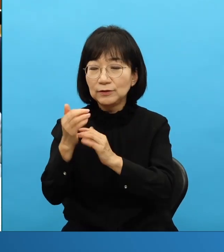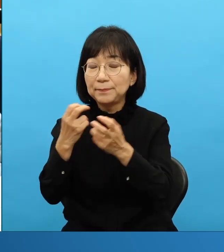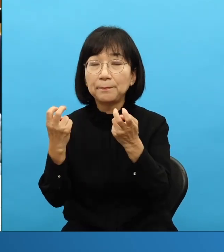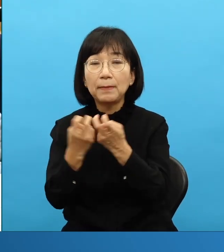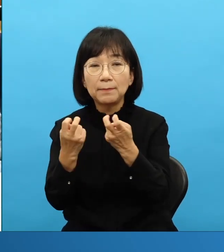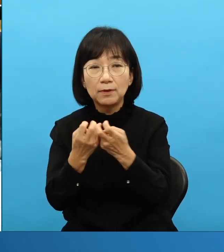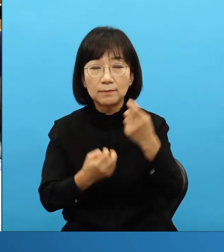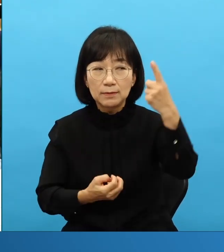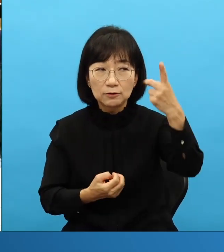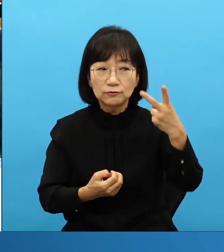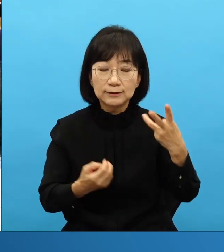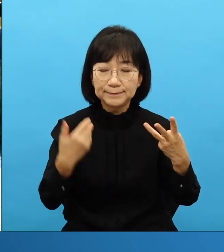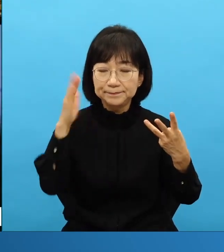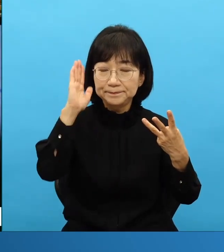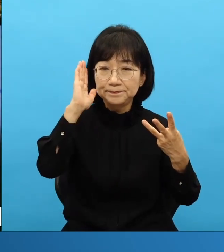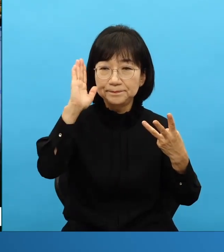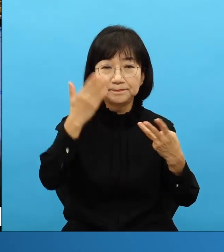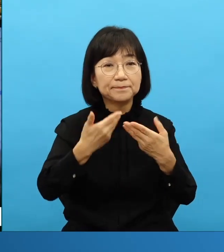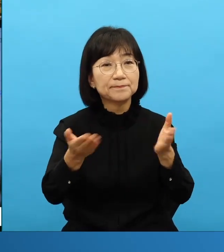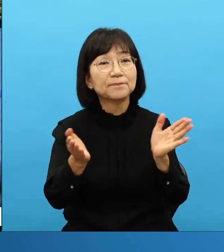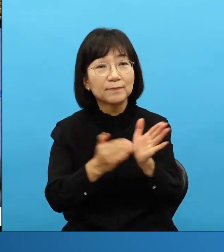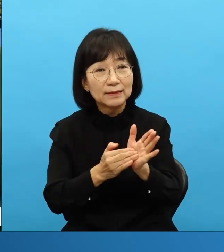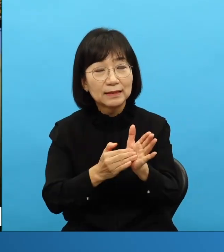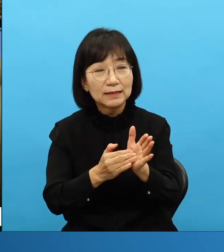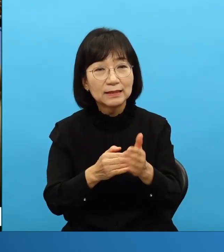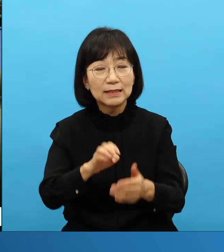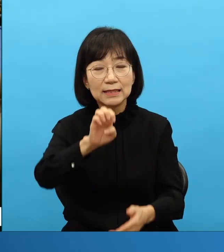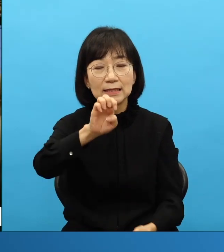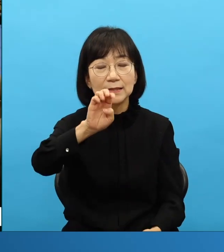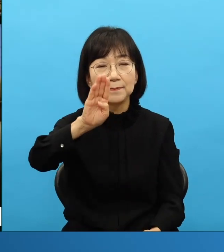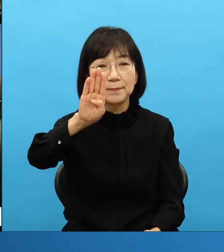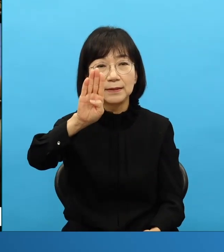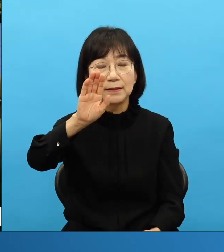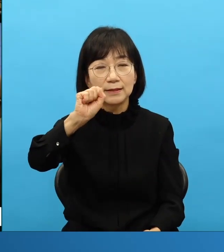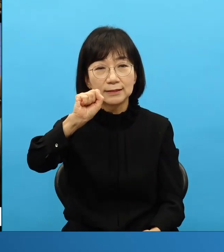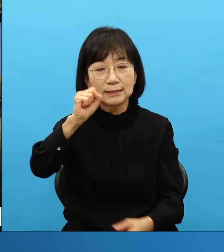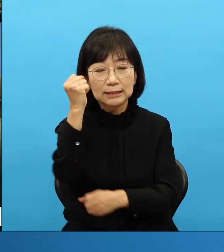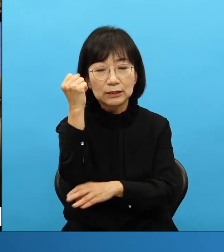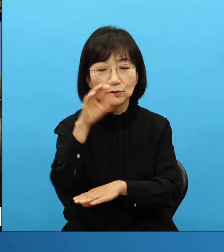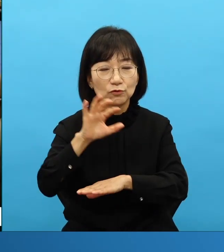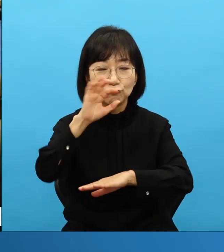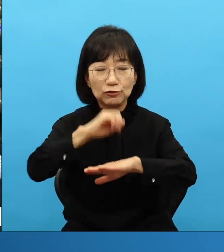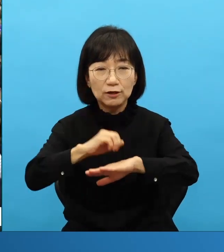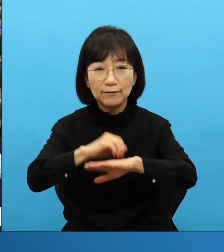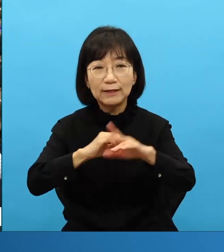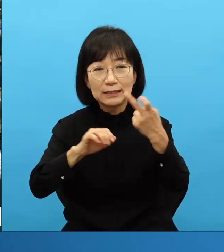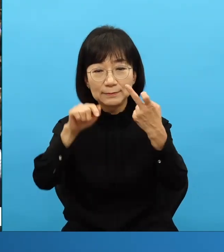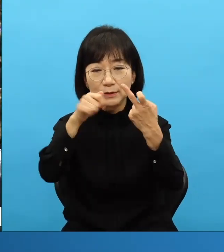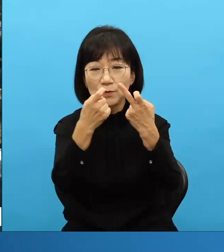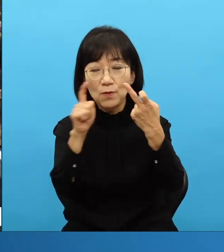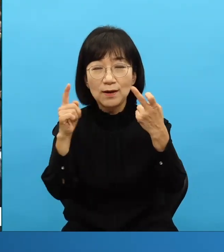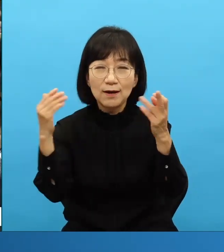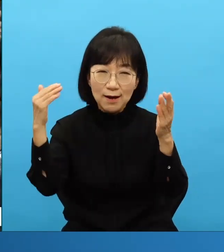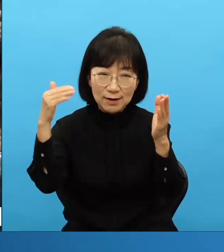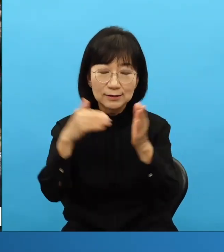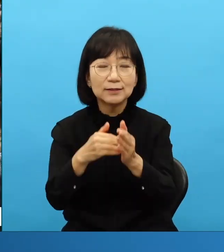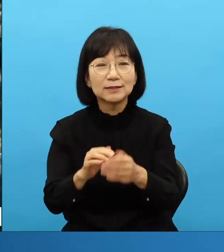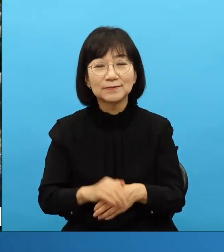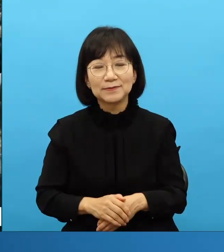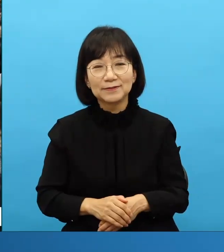3강의 메시지가 선포됐으며 EBS 기초훈련 12과까지 진행됐습니다. 1월